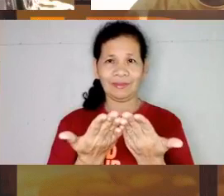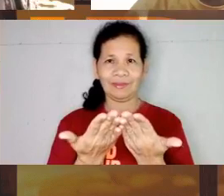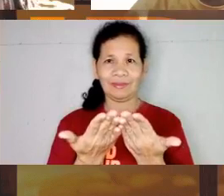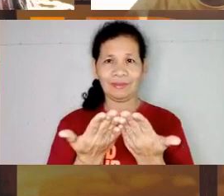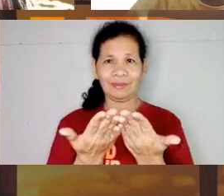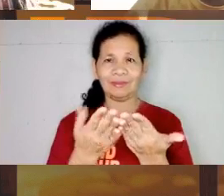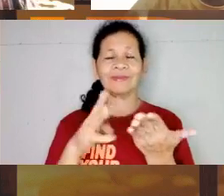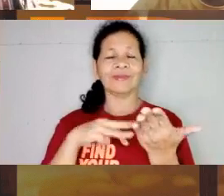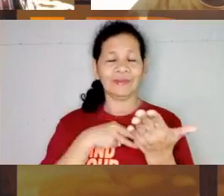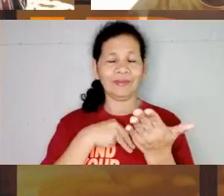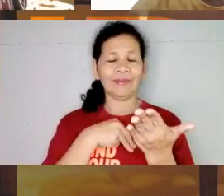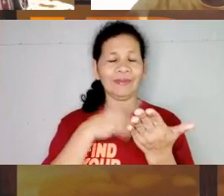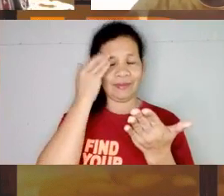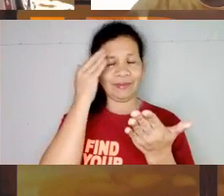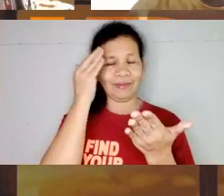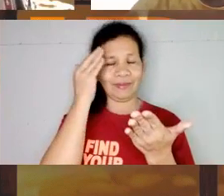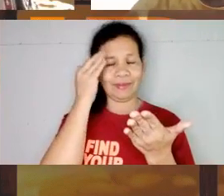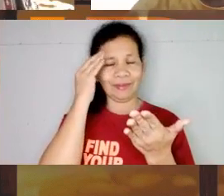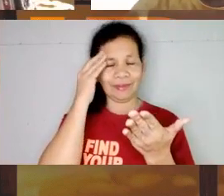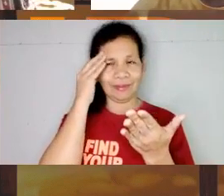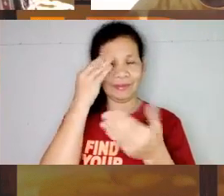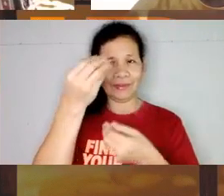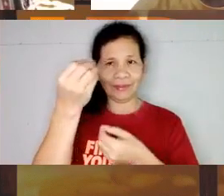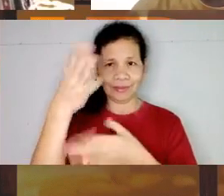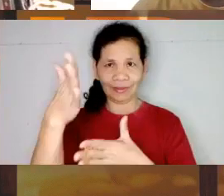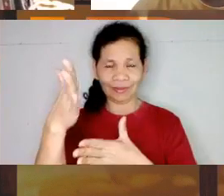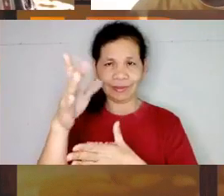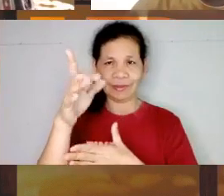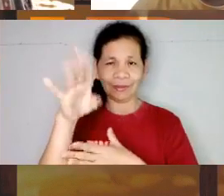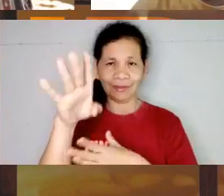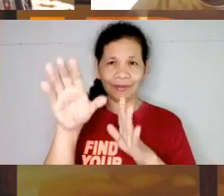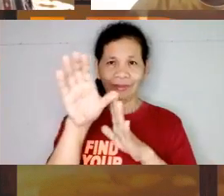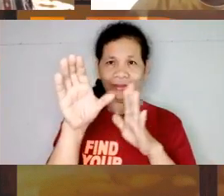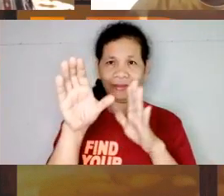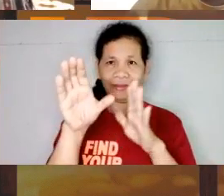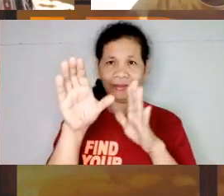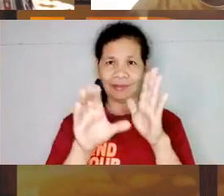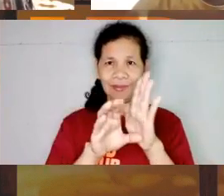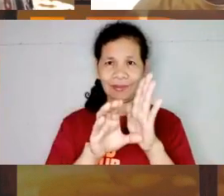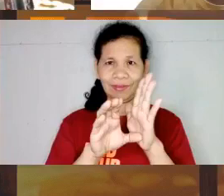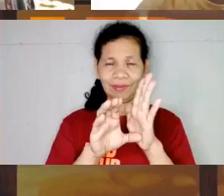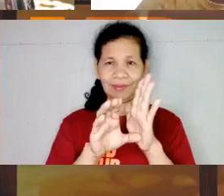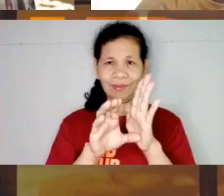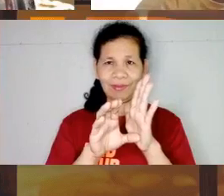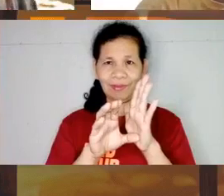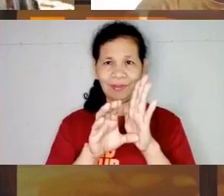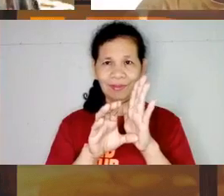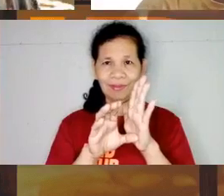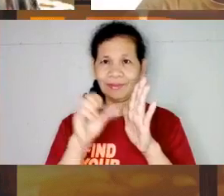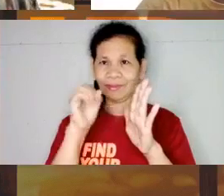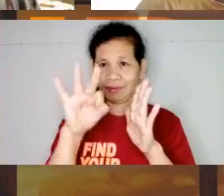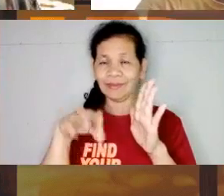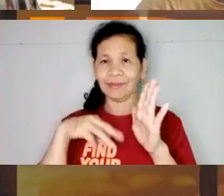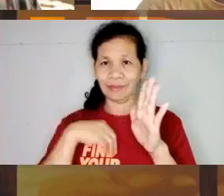Diyos, ang importante ay pag gumawa tayo,